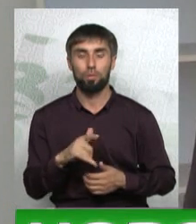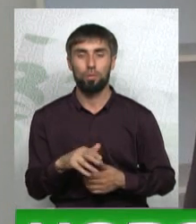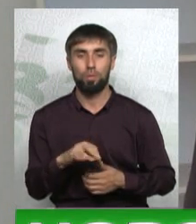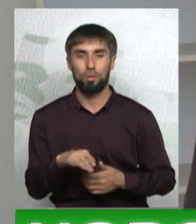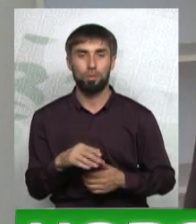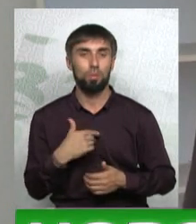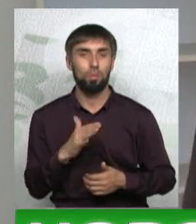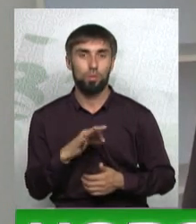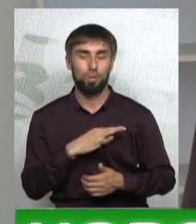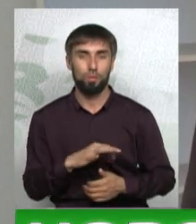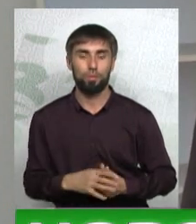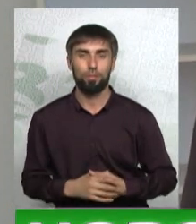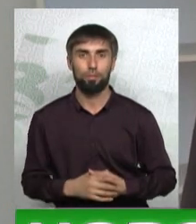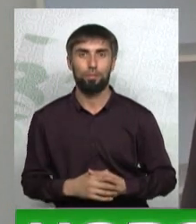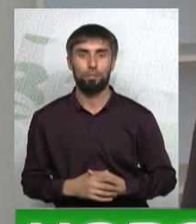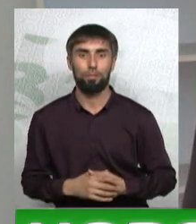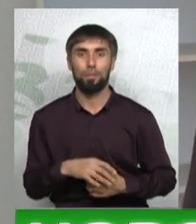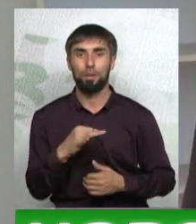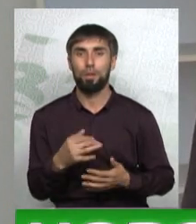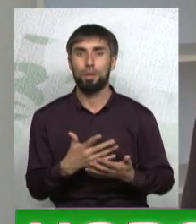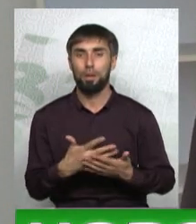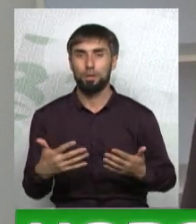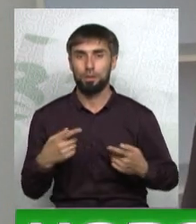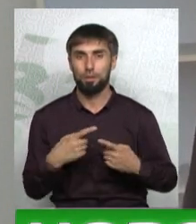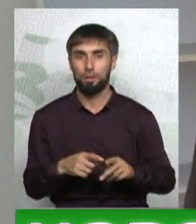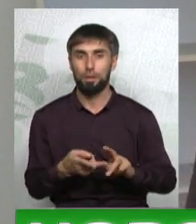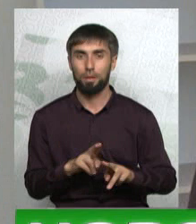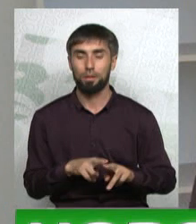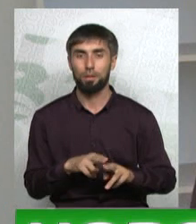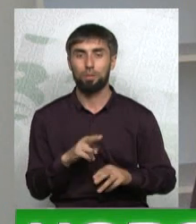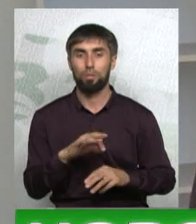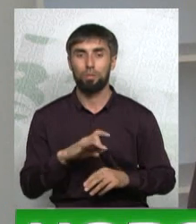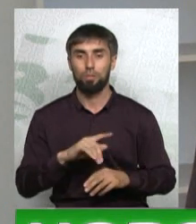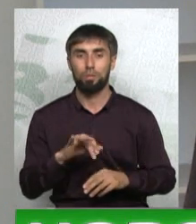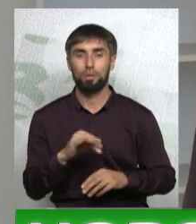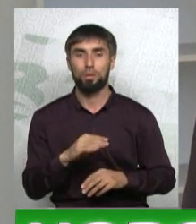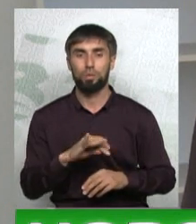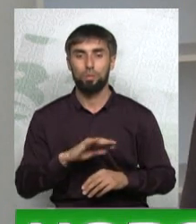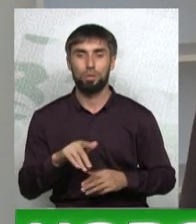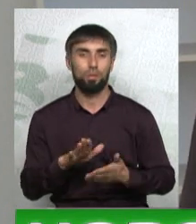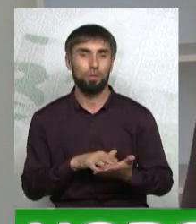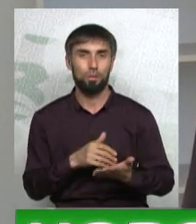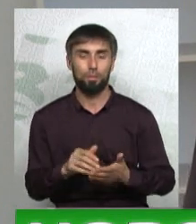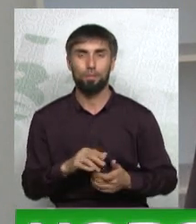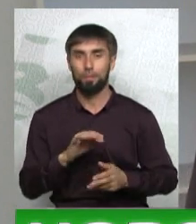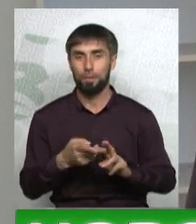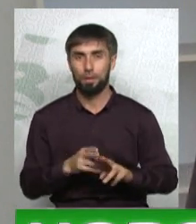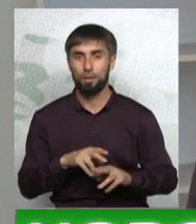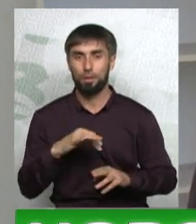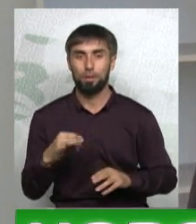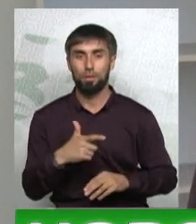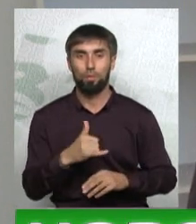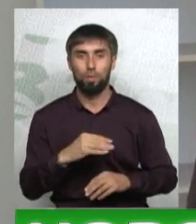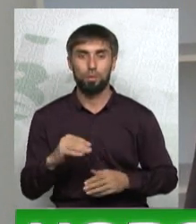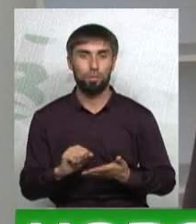будем использовать и разные техники. Это и пастель, это и живопись маслом, это и